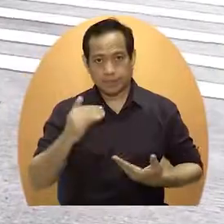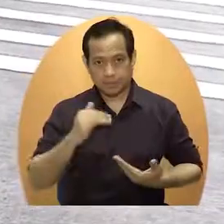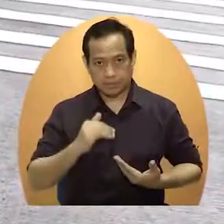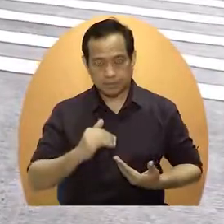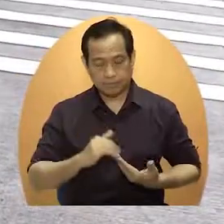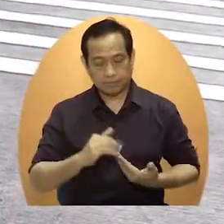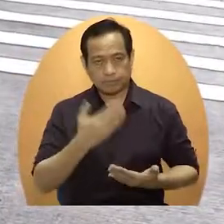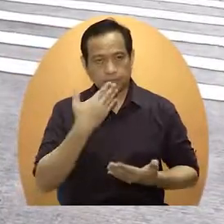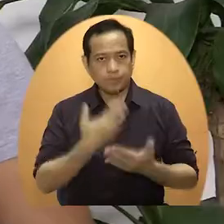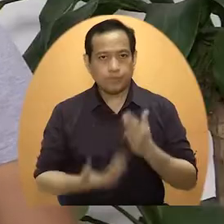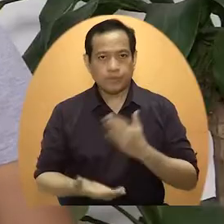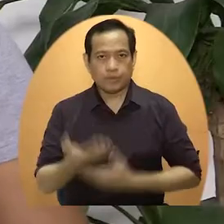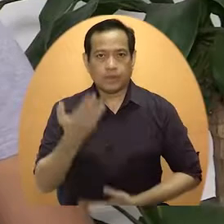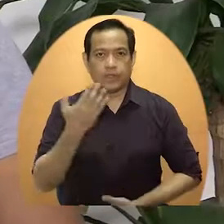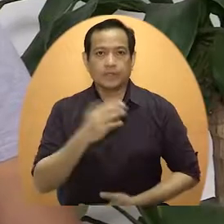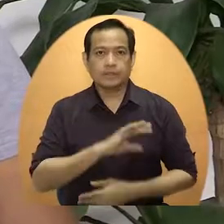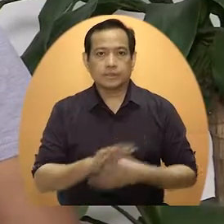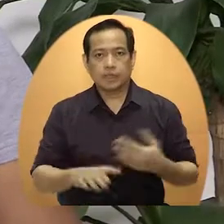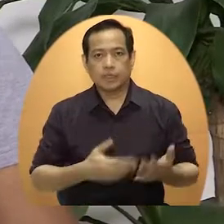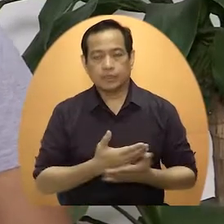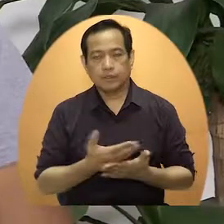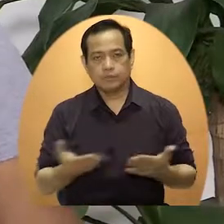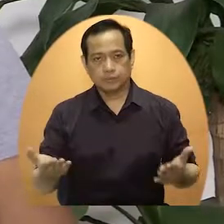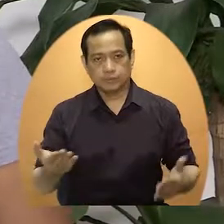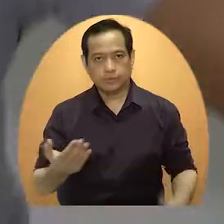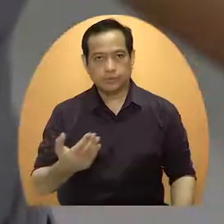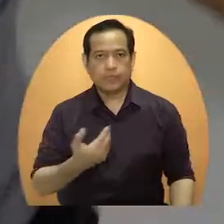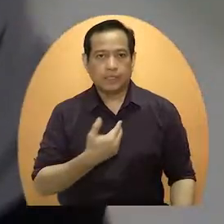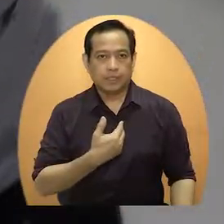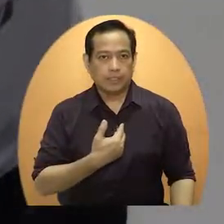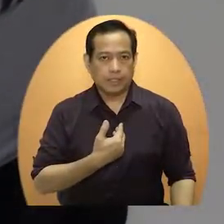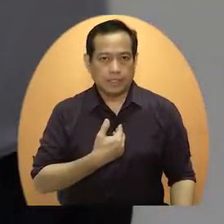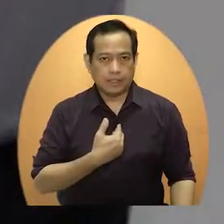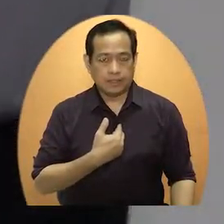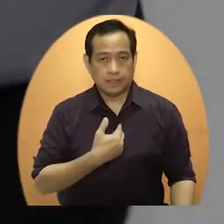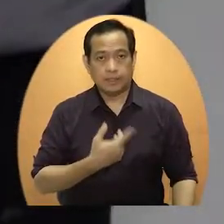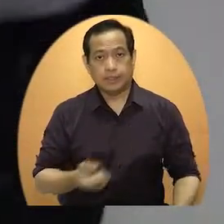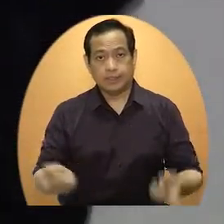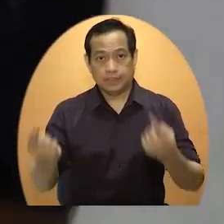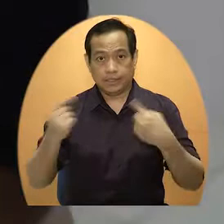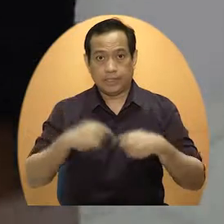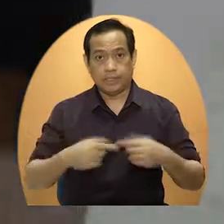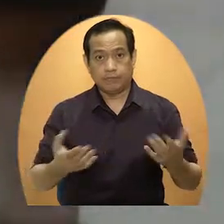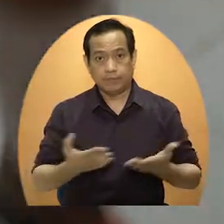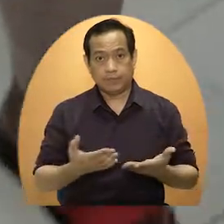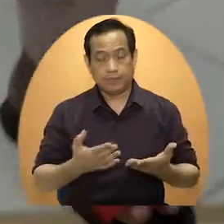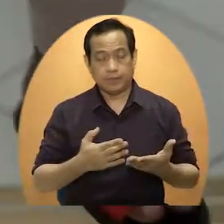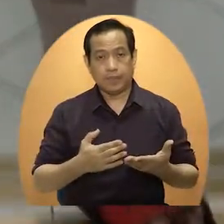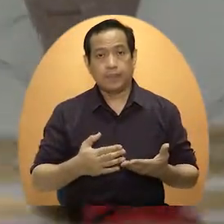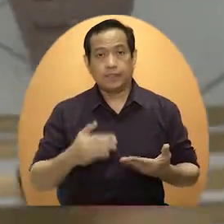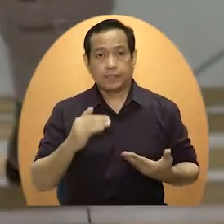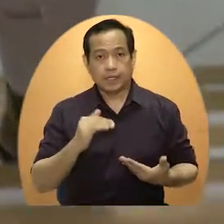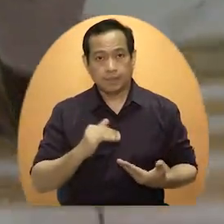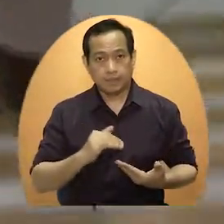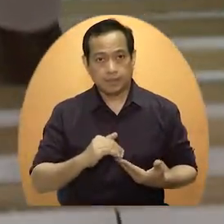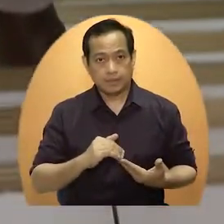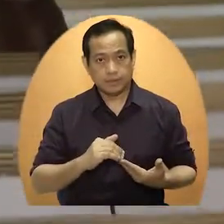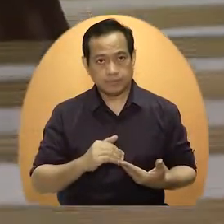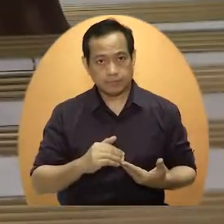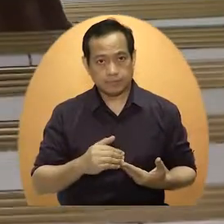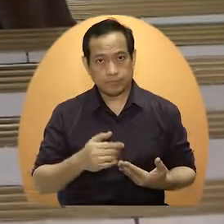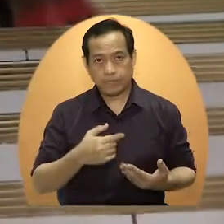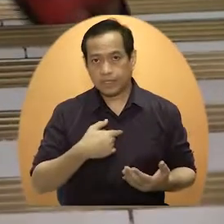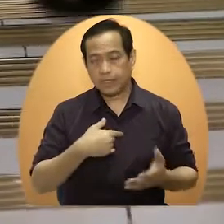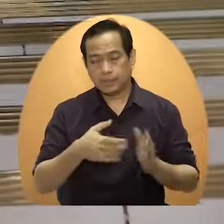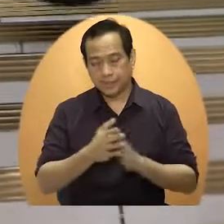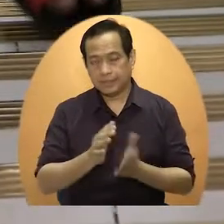programa. Magandang umaga po sa inyong lahat. Ako po'y pumunta po sa kapakumahal ko.